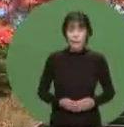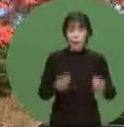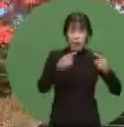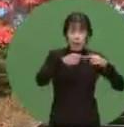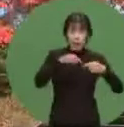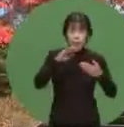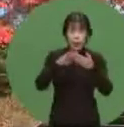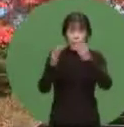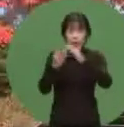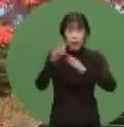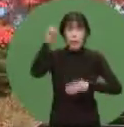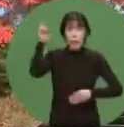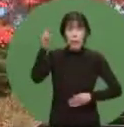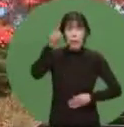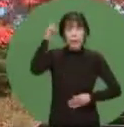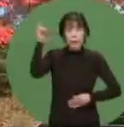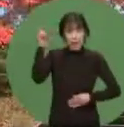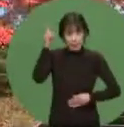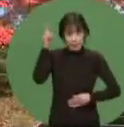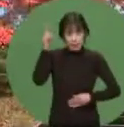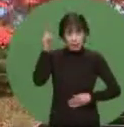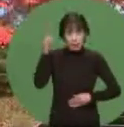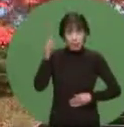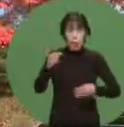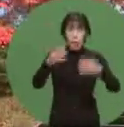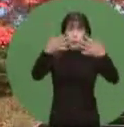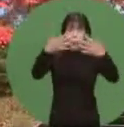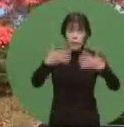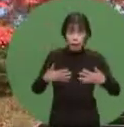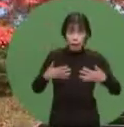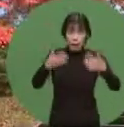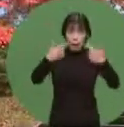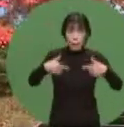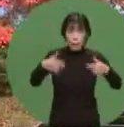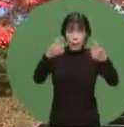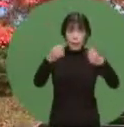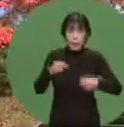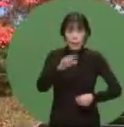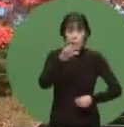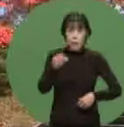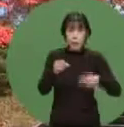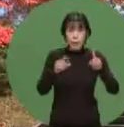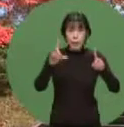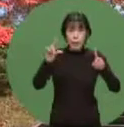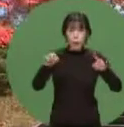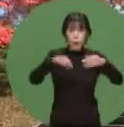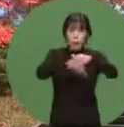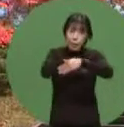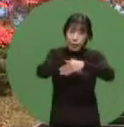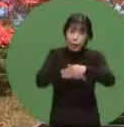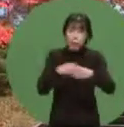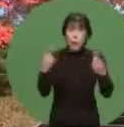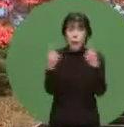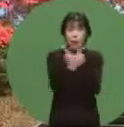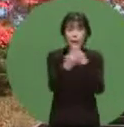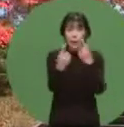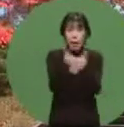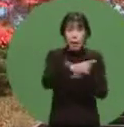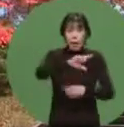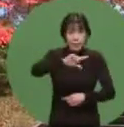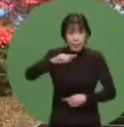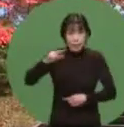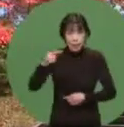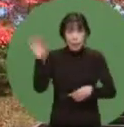ラブリータウンイコマの時間です。この番組は毎月1日と15日の2回更新して